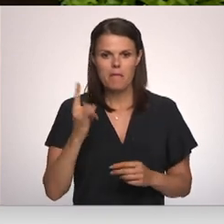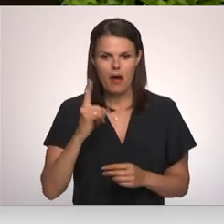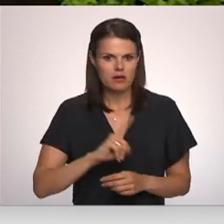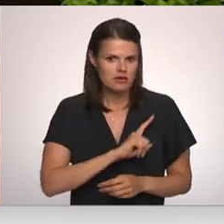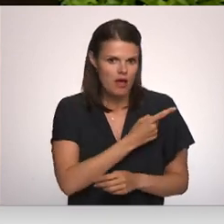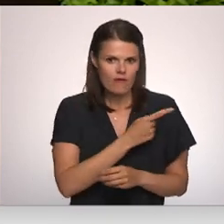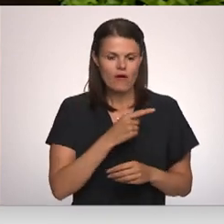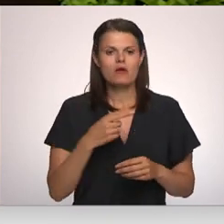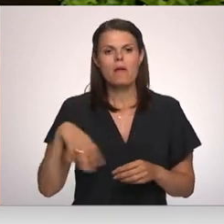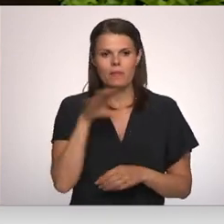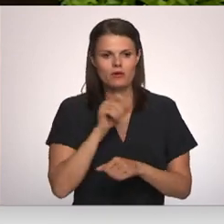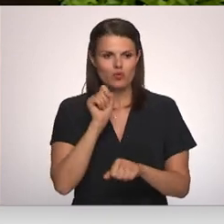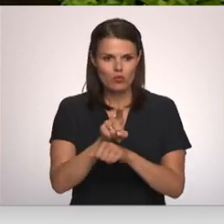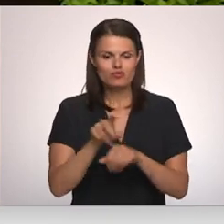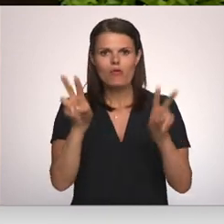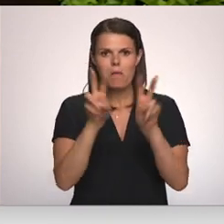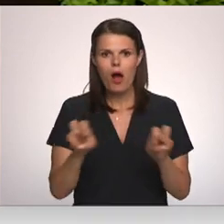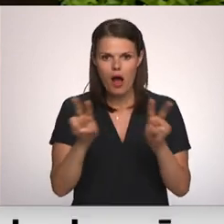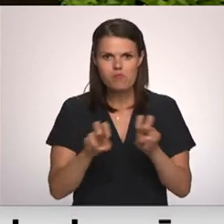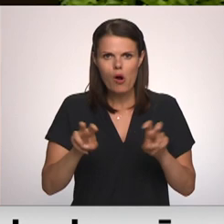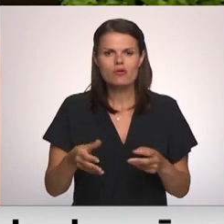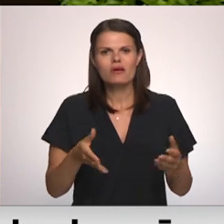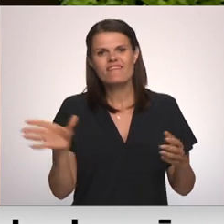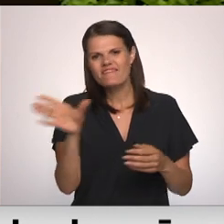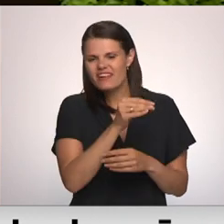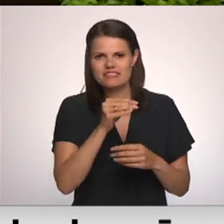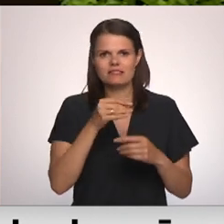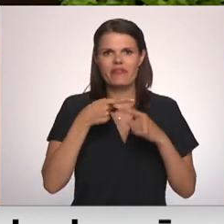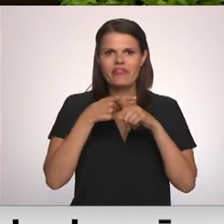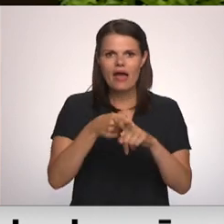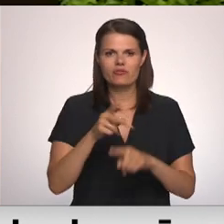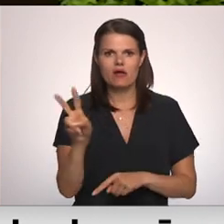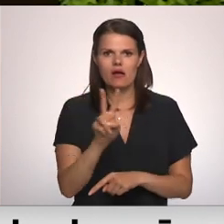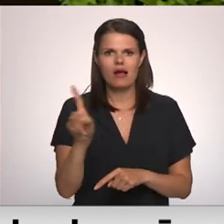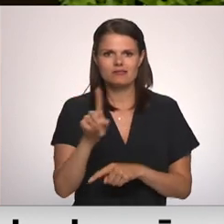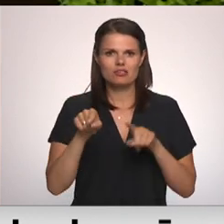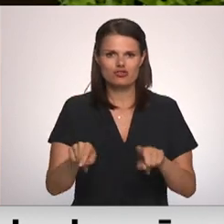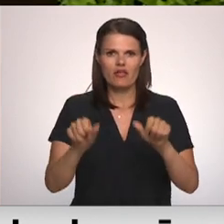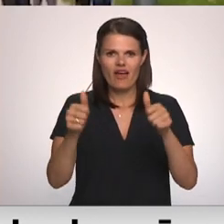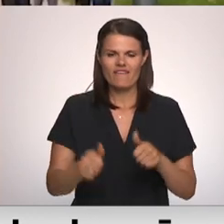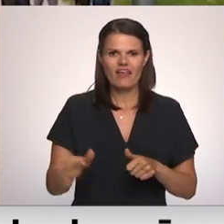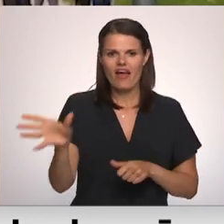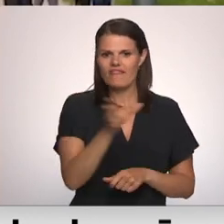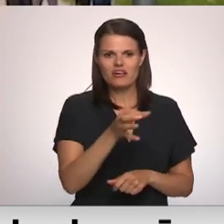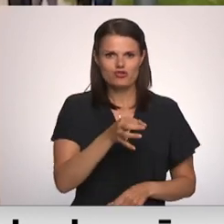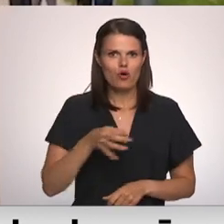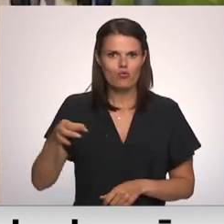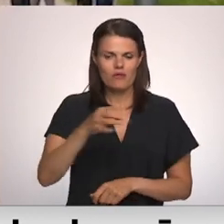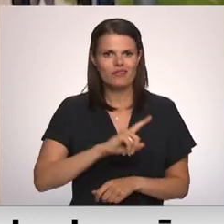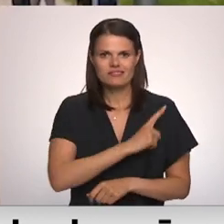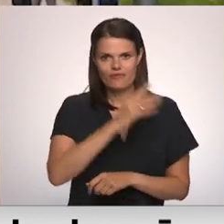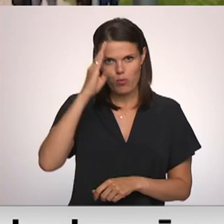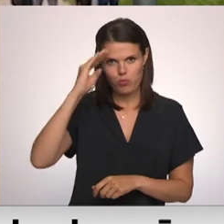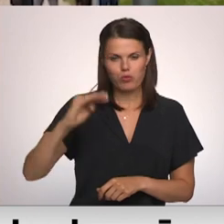tad esam uzdevuši pārbaudīt jebkuras visas konstrukcijas, kas mums ir šāda tipa visā novadā. Ar cietušā